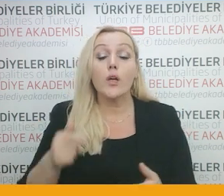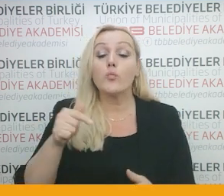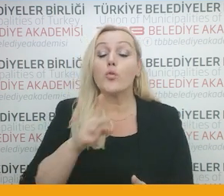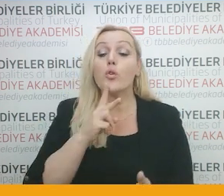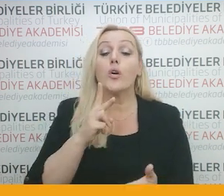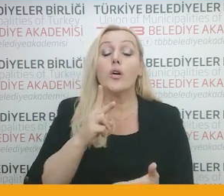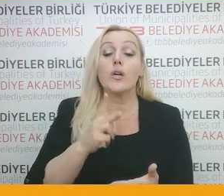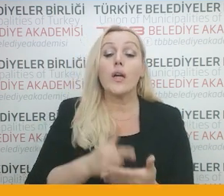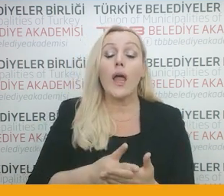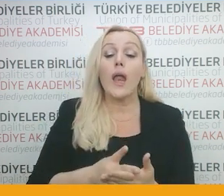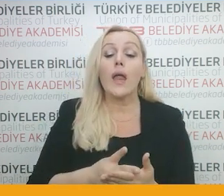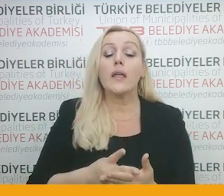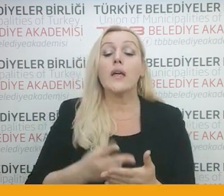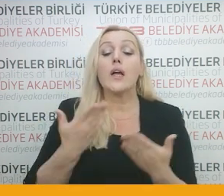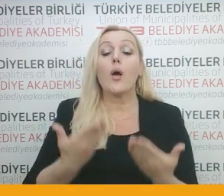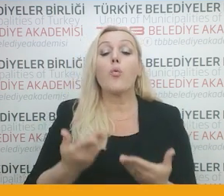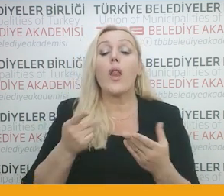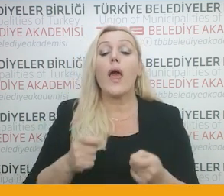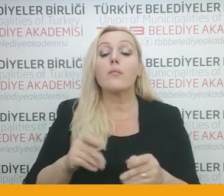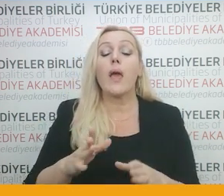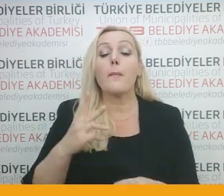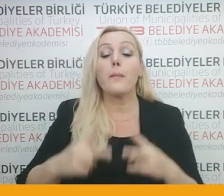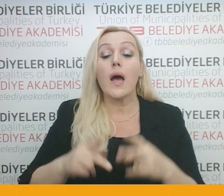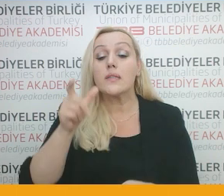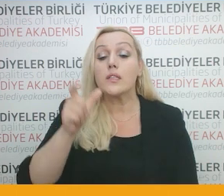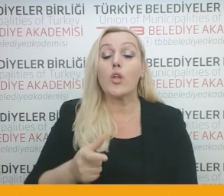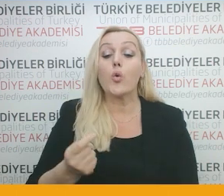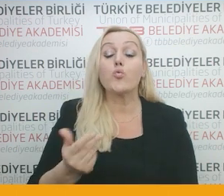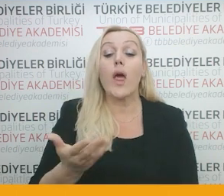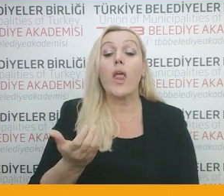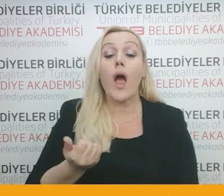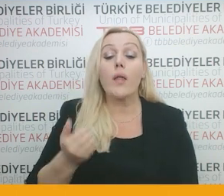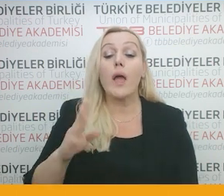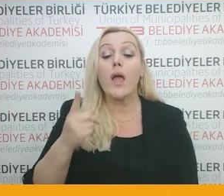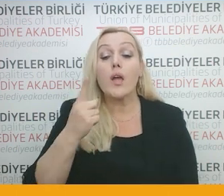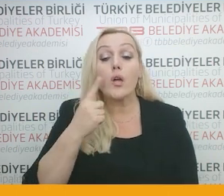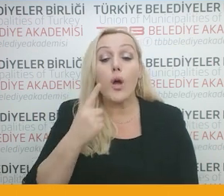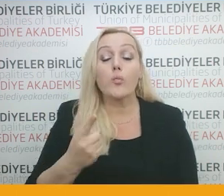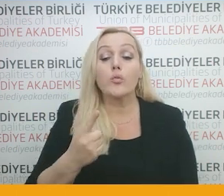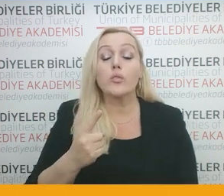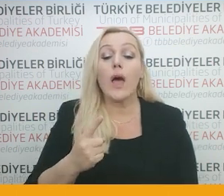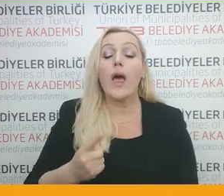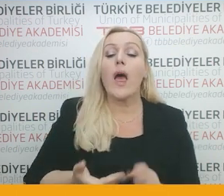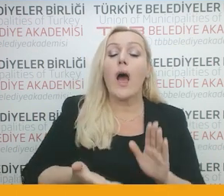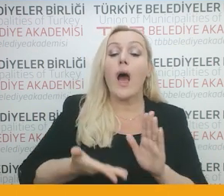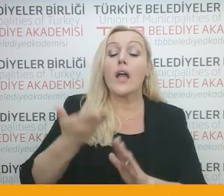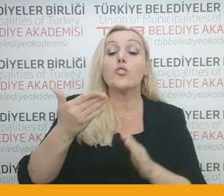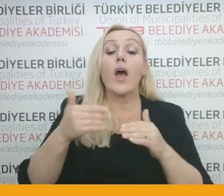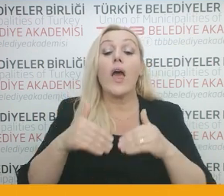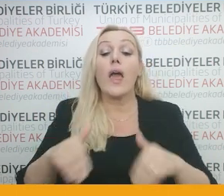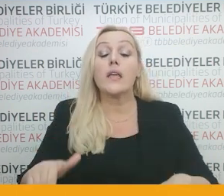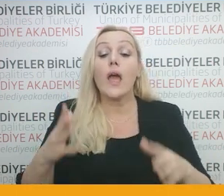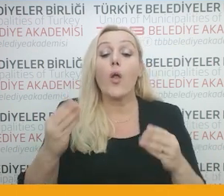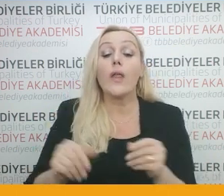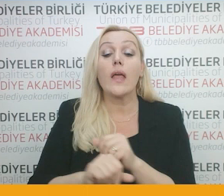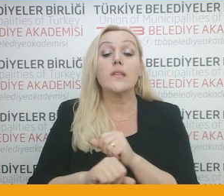kararda sayılmayan bazı kişilerden de ücret alınmayarak, yani kamu malında artışa engel olarak bir zarara